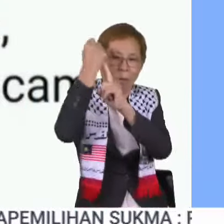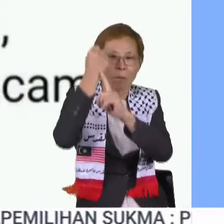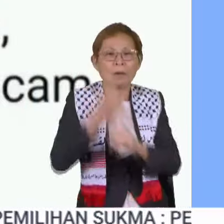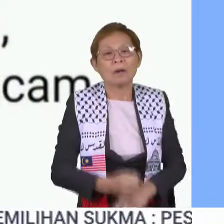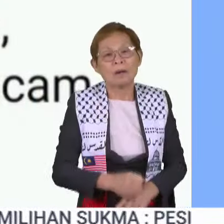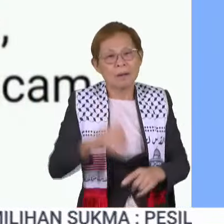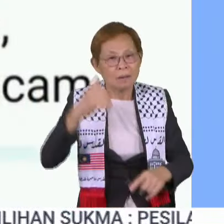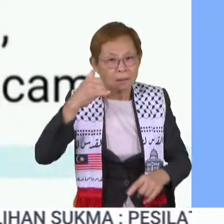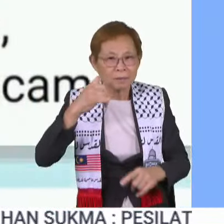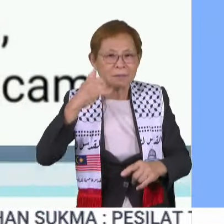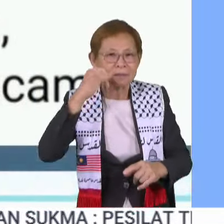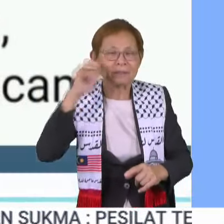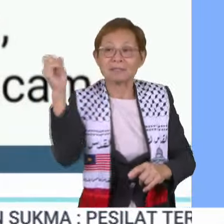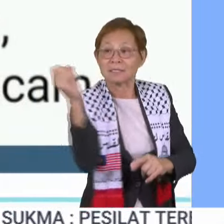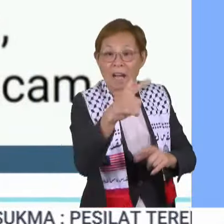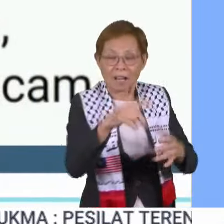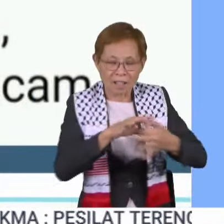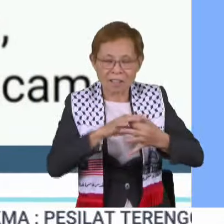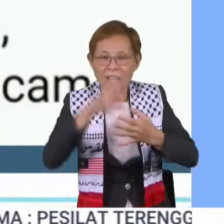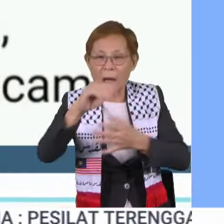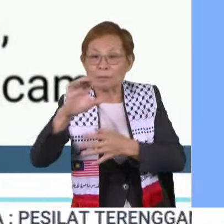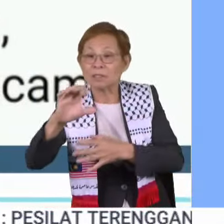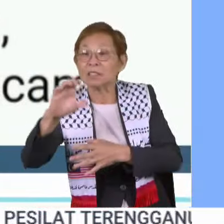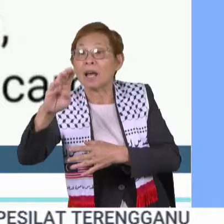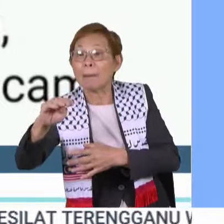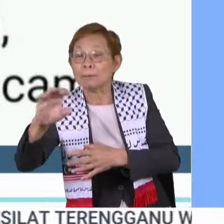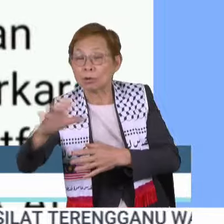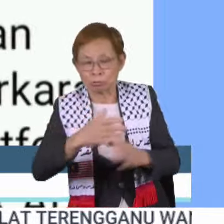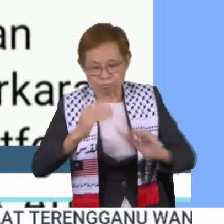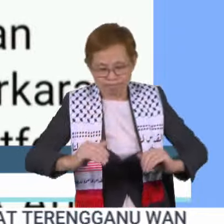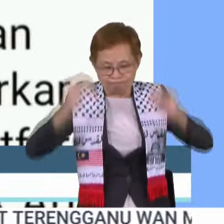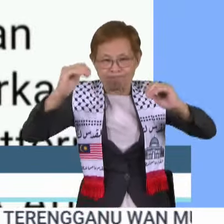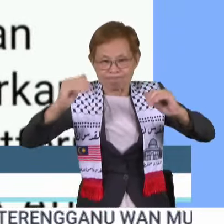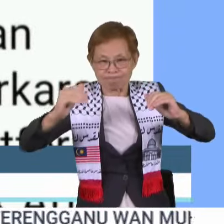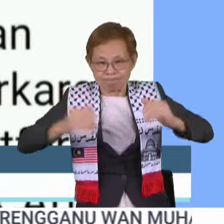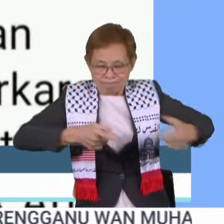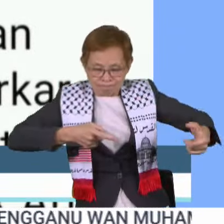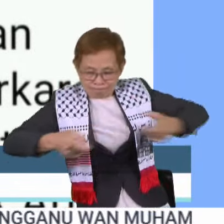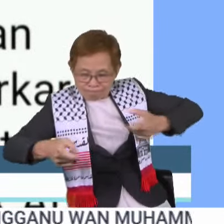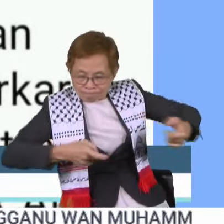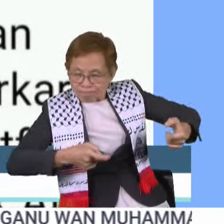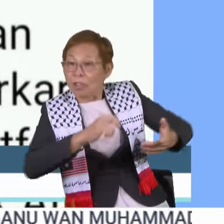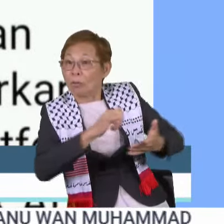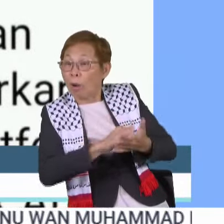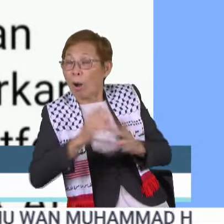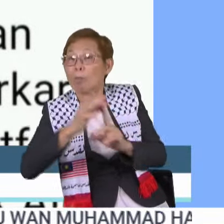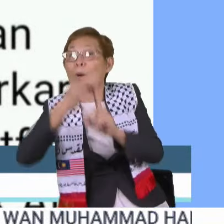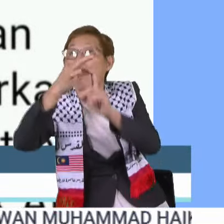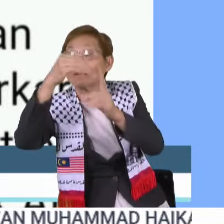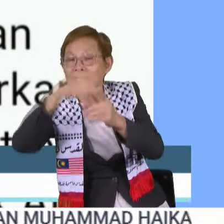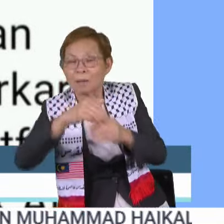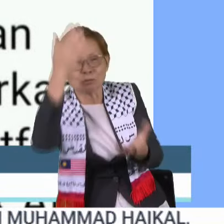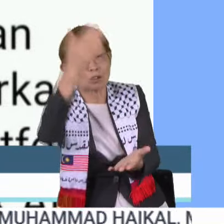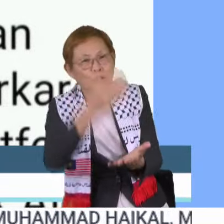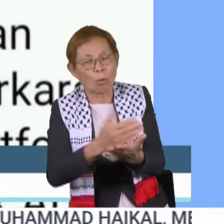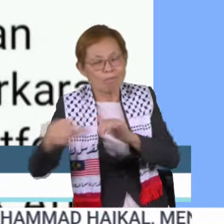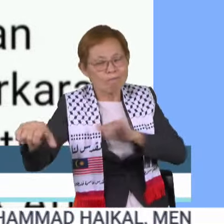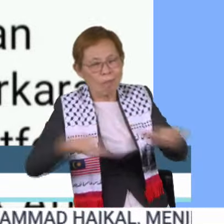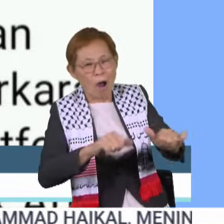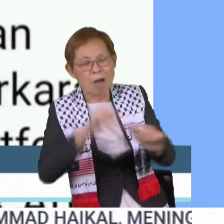telegram bersedia bekerjasama dengan mcmc bagi memperkemas aspek kawasilia platform berkenaan terutama dalam membenteras